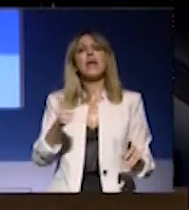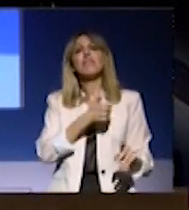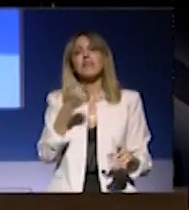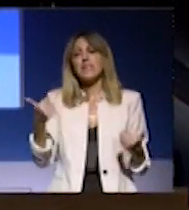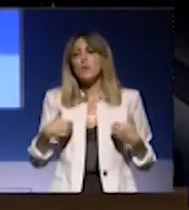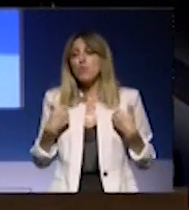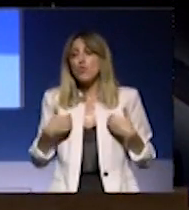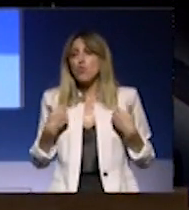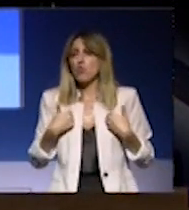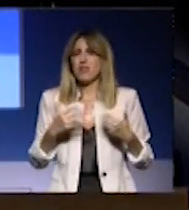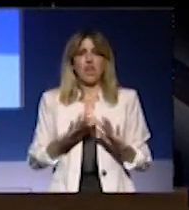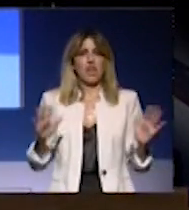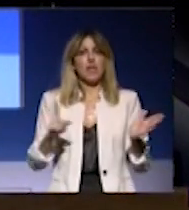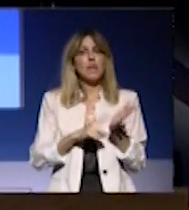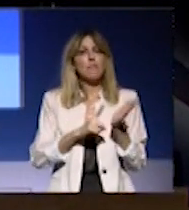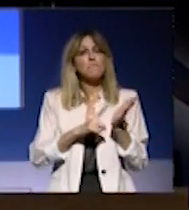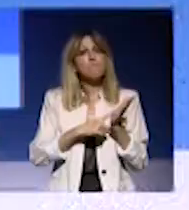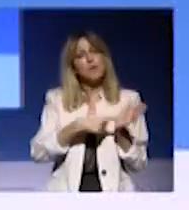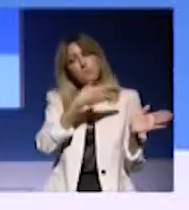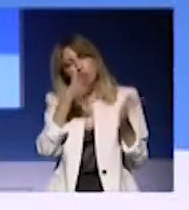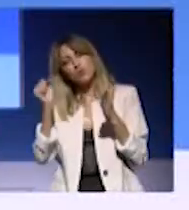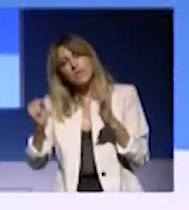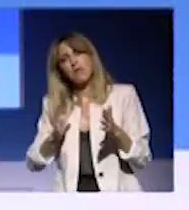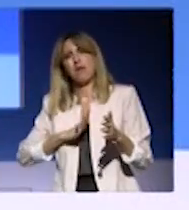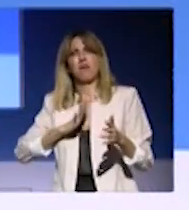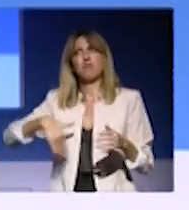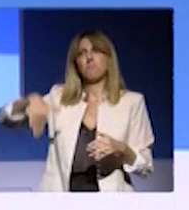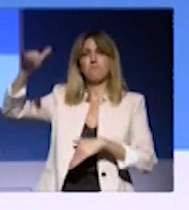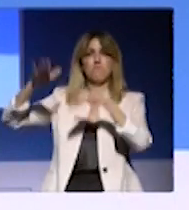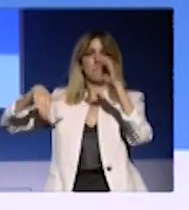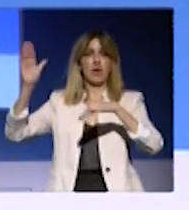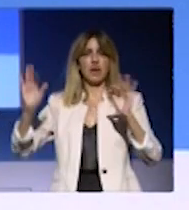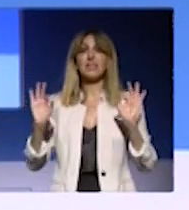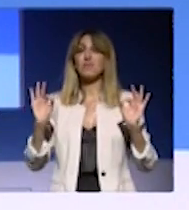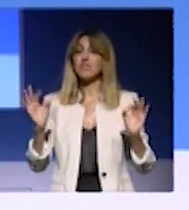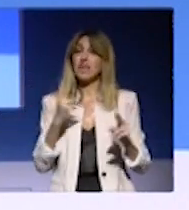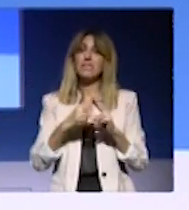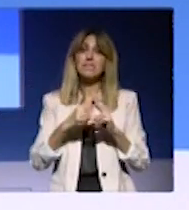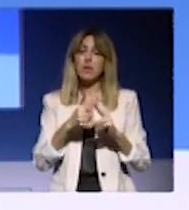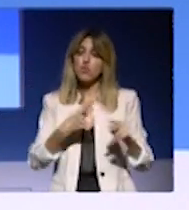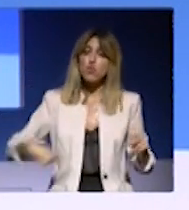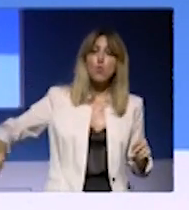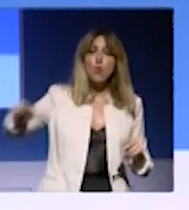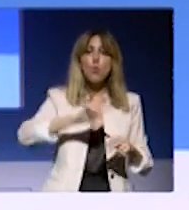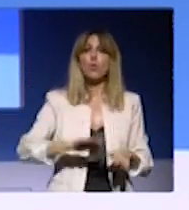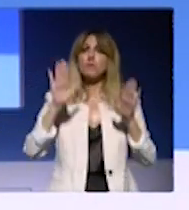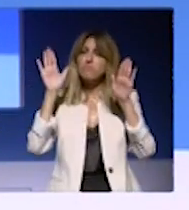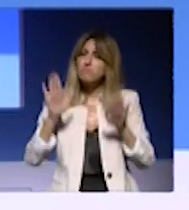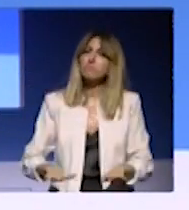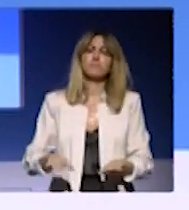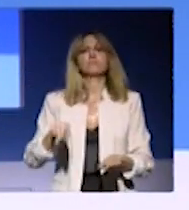χωριά της ευρύτερης περιοχής να βρουν μια δουλειά στο Κώστα Ναβαρίνο, αλλά τόσο σημαντικό θεωρώ και το γεγονός ότι